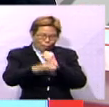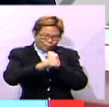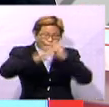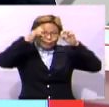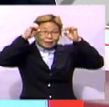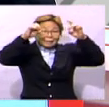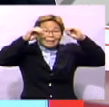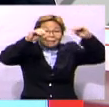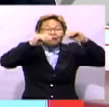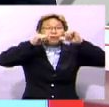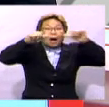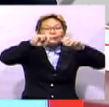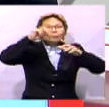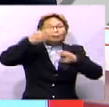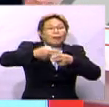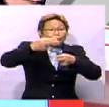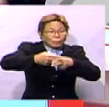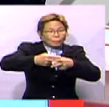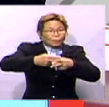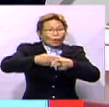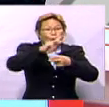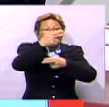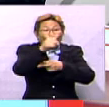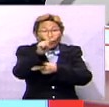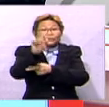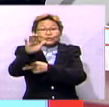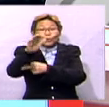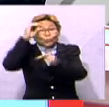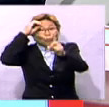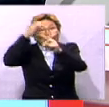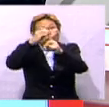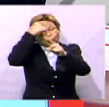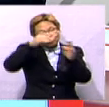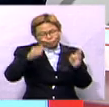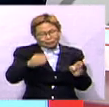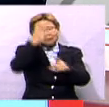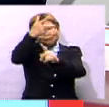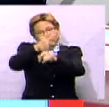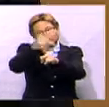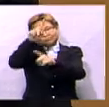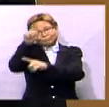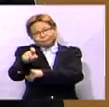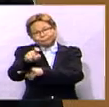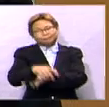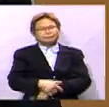pendidikan awam yang dikenali sebagai What's Your Goal untuk tempoh 3 bulan.